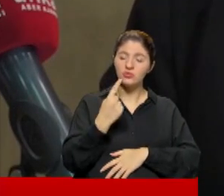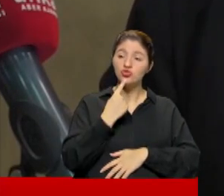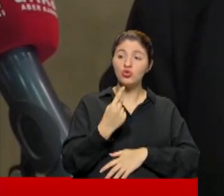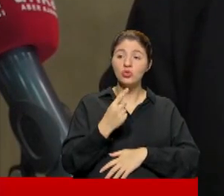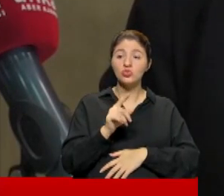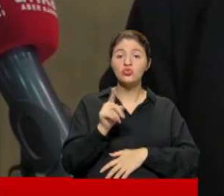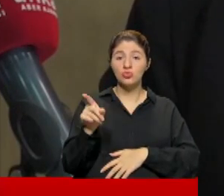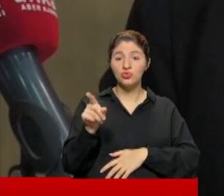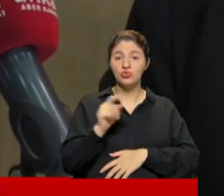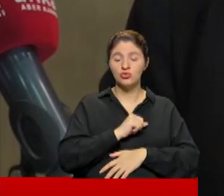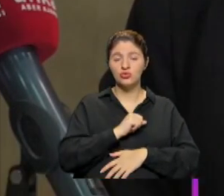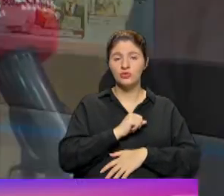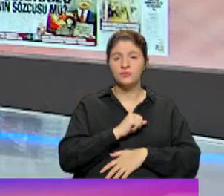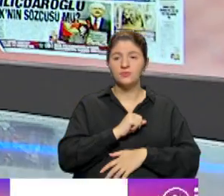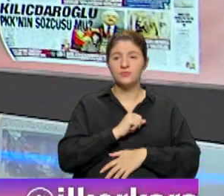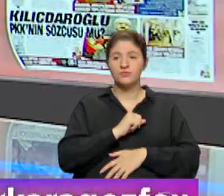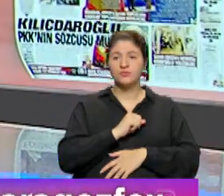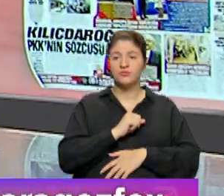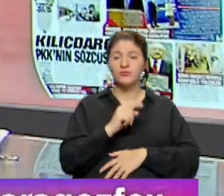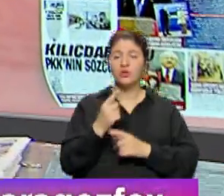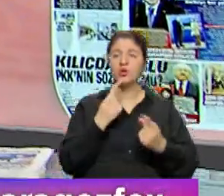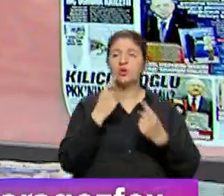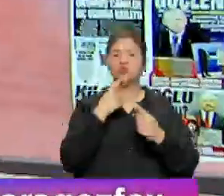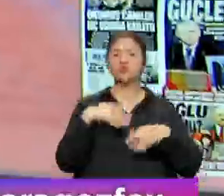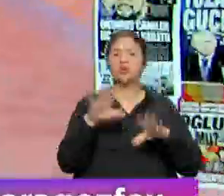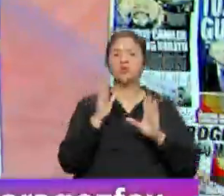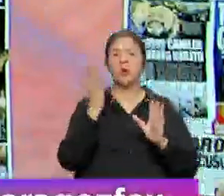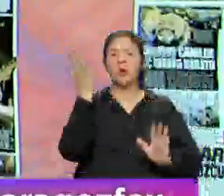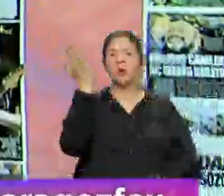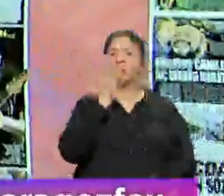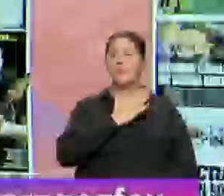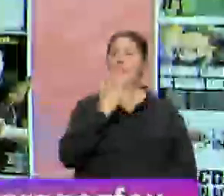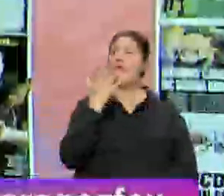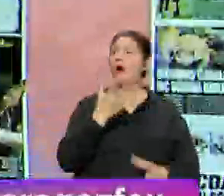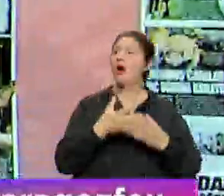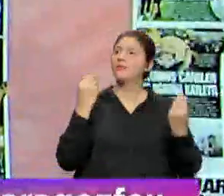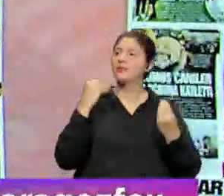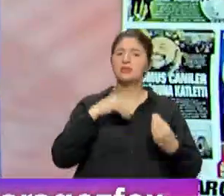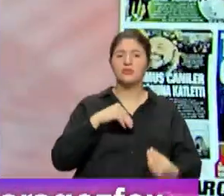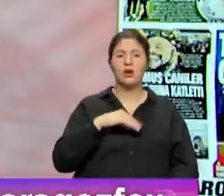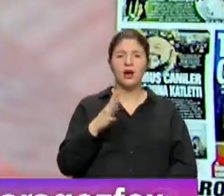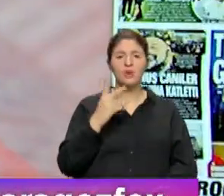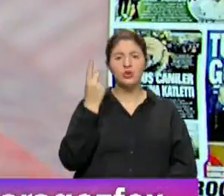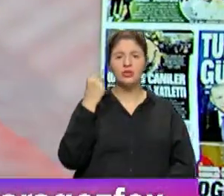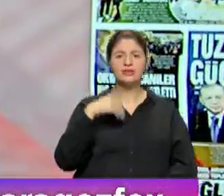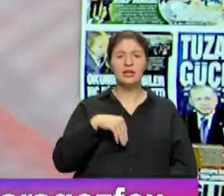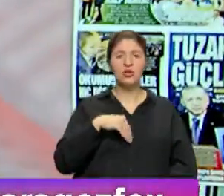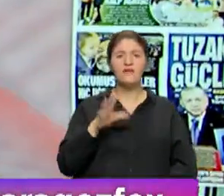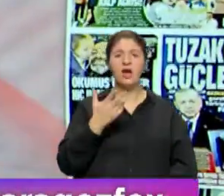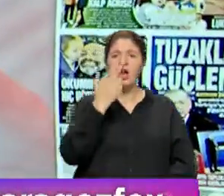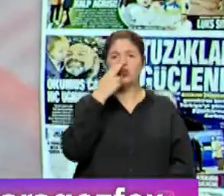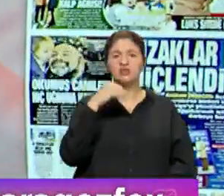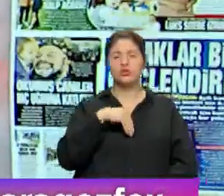bir söz bu konuşulmaya yok olur zannediliyor herhalde ya da Unutulur ya da